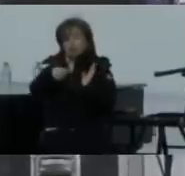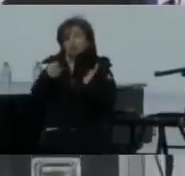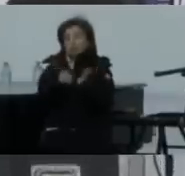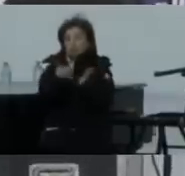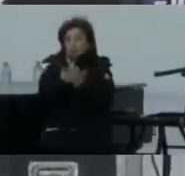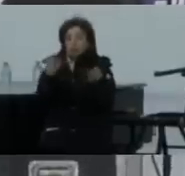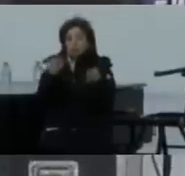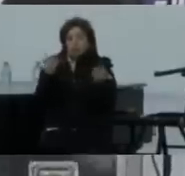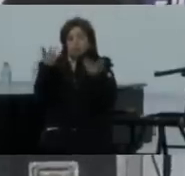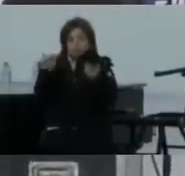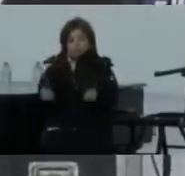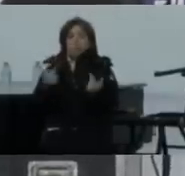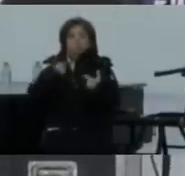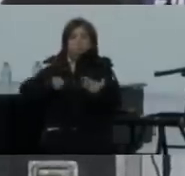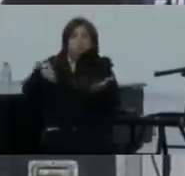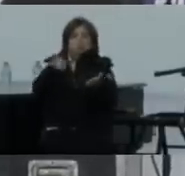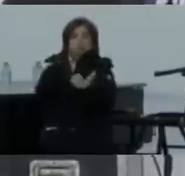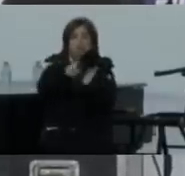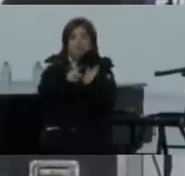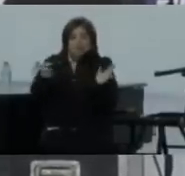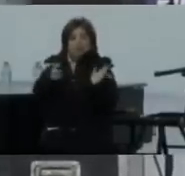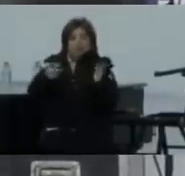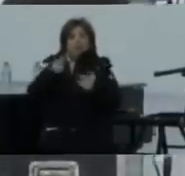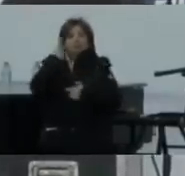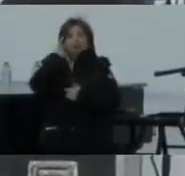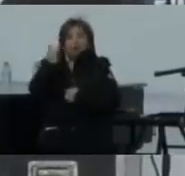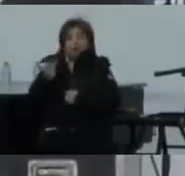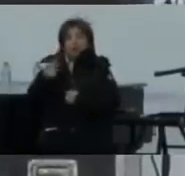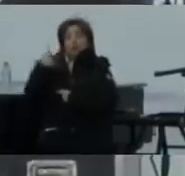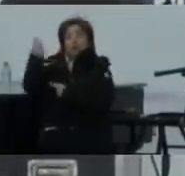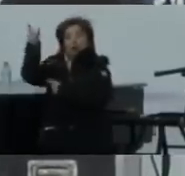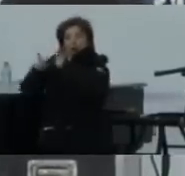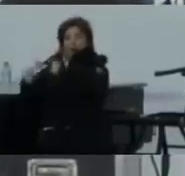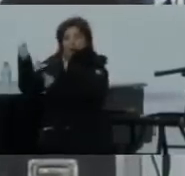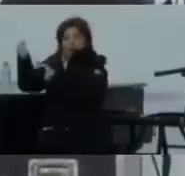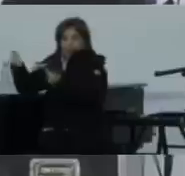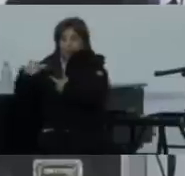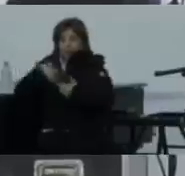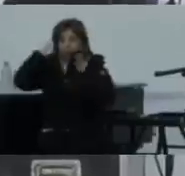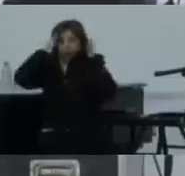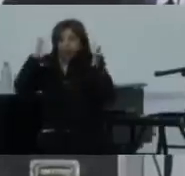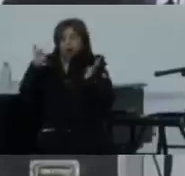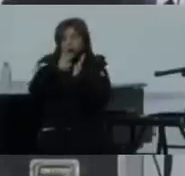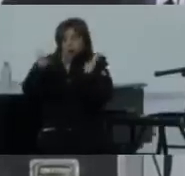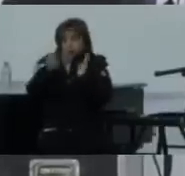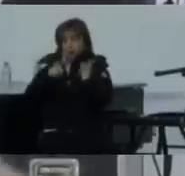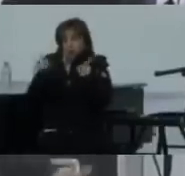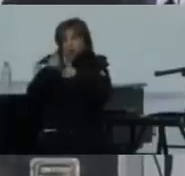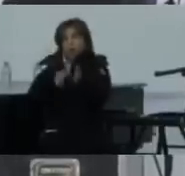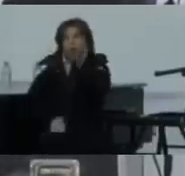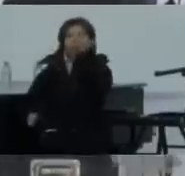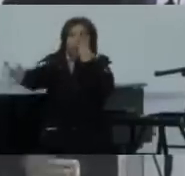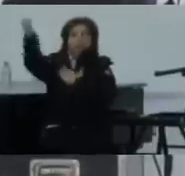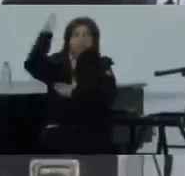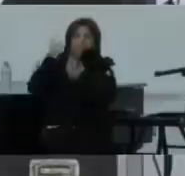in Italy. Sì, mi vedo già gli economisti, il dazio, torniamo all'età della pietra, invece la libera circolazione delle